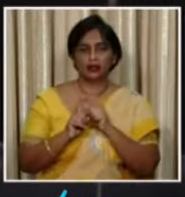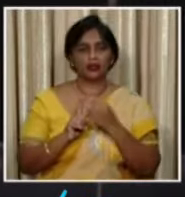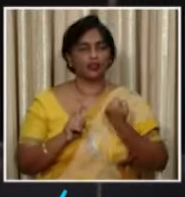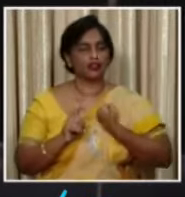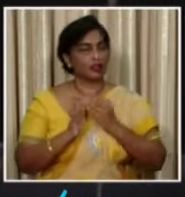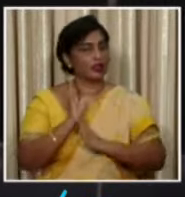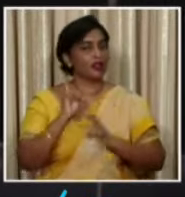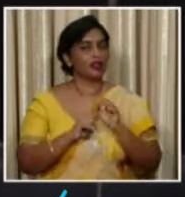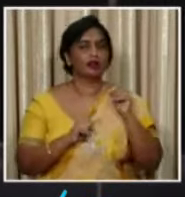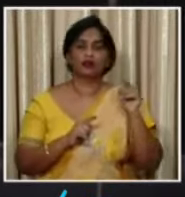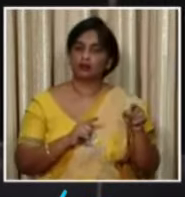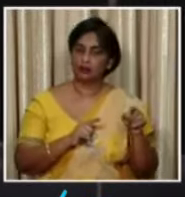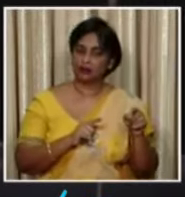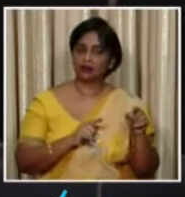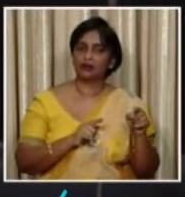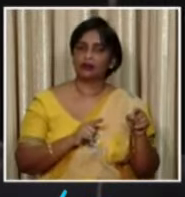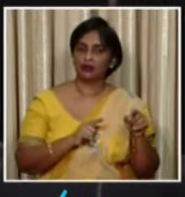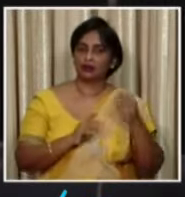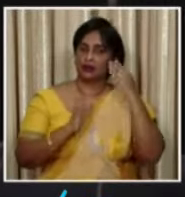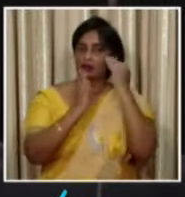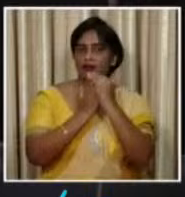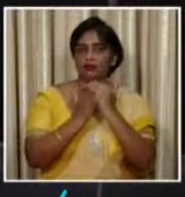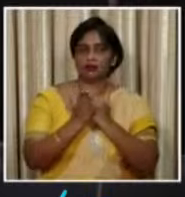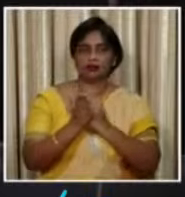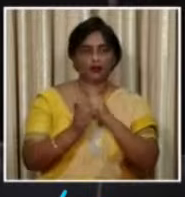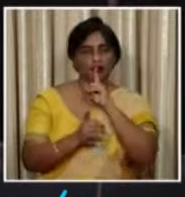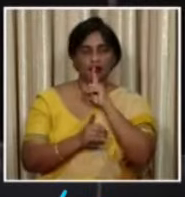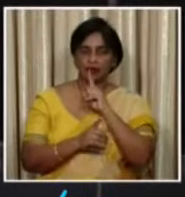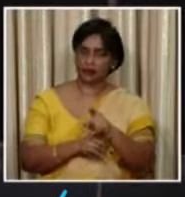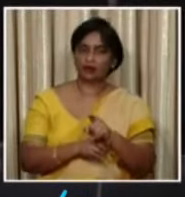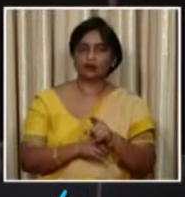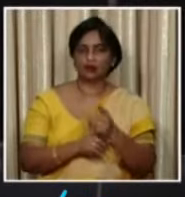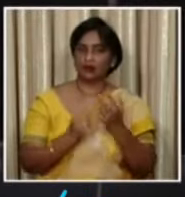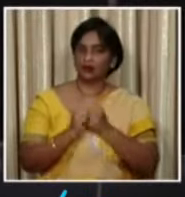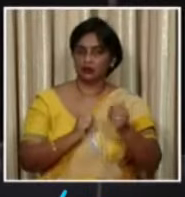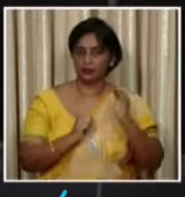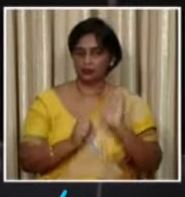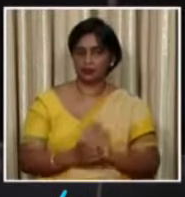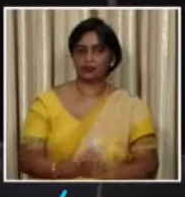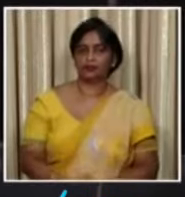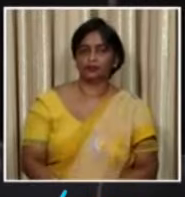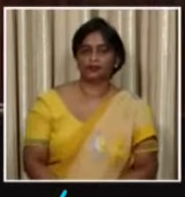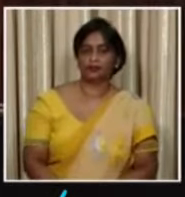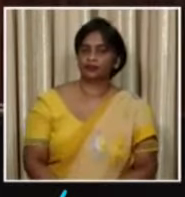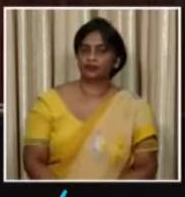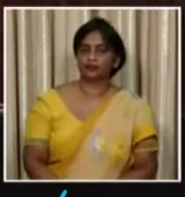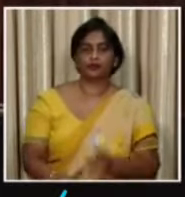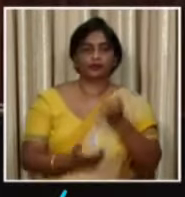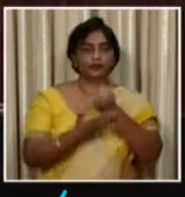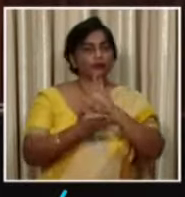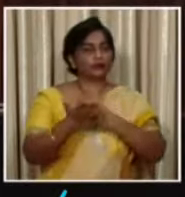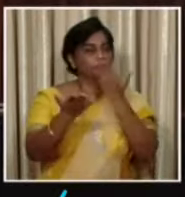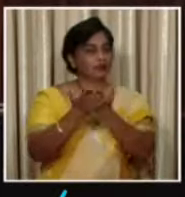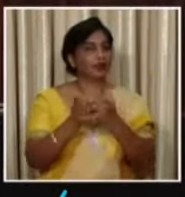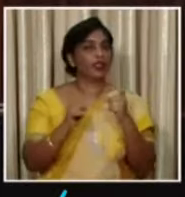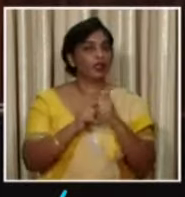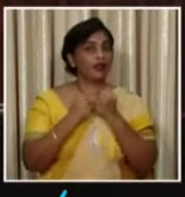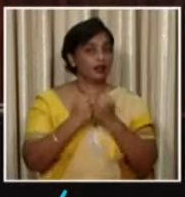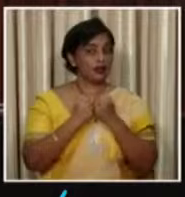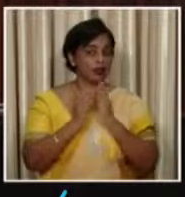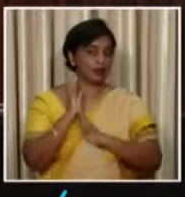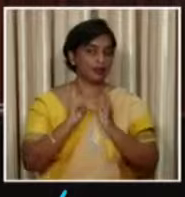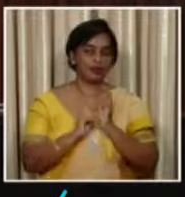අමාත්‍යතුමා මගින් කරුණු පැහැදිලි කළ දෙන්න අවශ්‍ය කටයුතු කරනවා. බොහොම ස්තුතියි මහජන පෙත්සම් පිළිගැන්වීම දැල්ලසලා